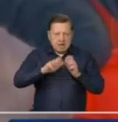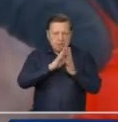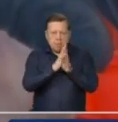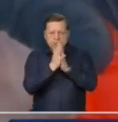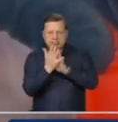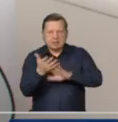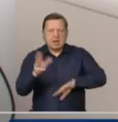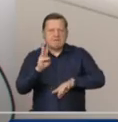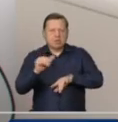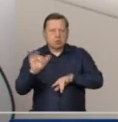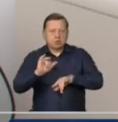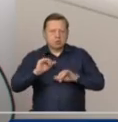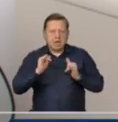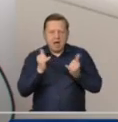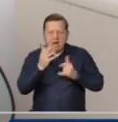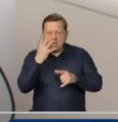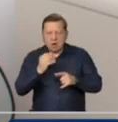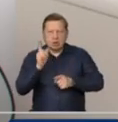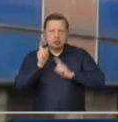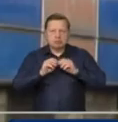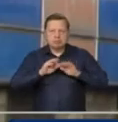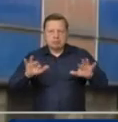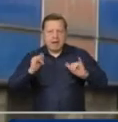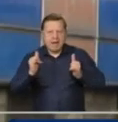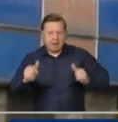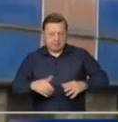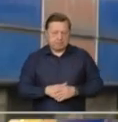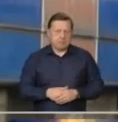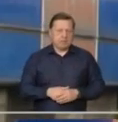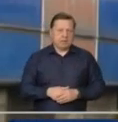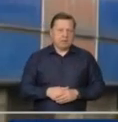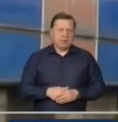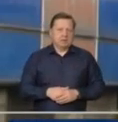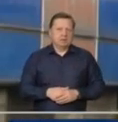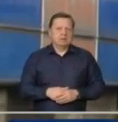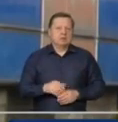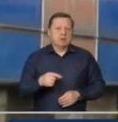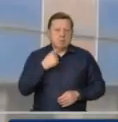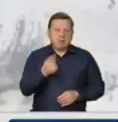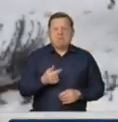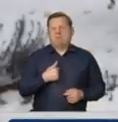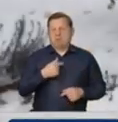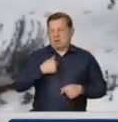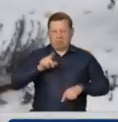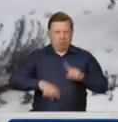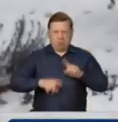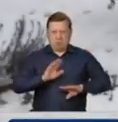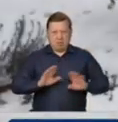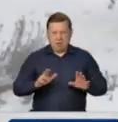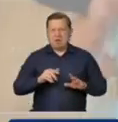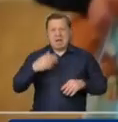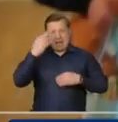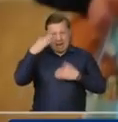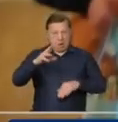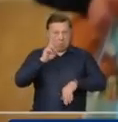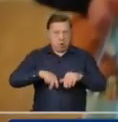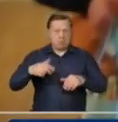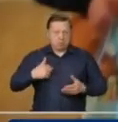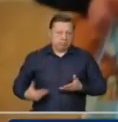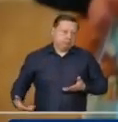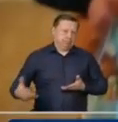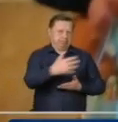pojawiają się w Polsce i jak szybko się rozprzestrzeniają. Ruszyło nas to, że ten maluch po prostu nie miał żadnych rzeczy. Policjanci z Katowic zorganizowali zbiórkę